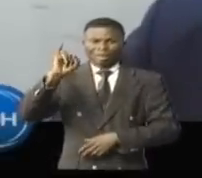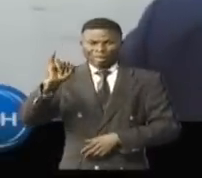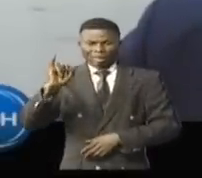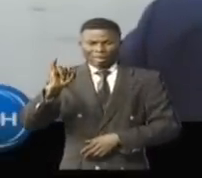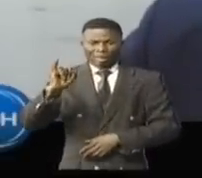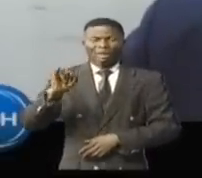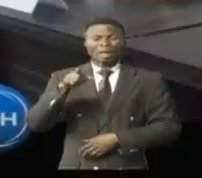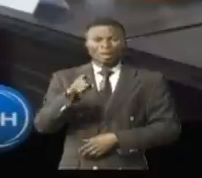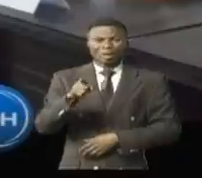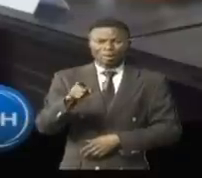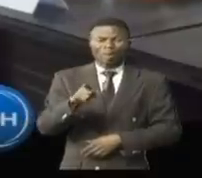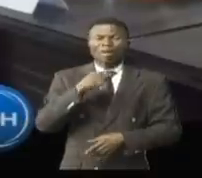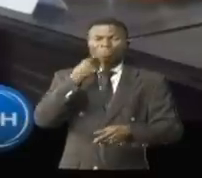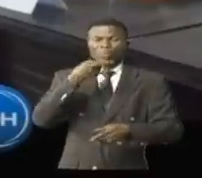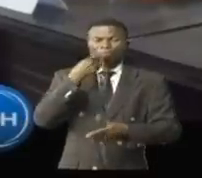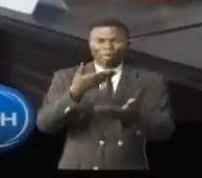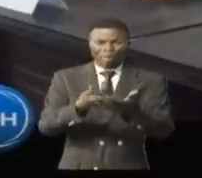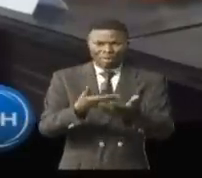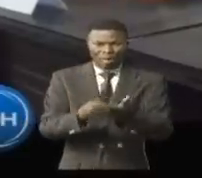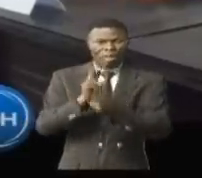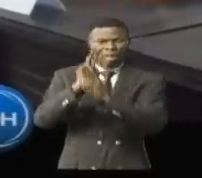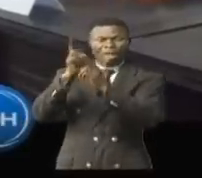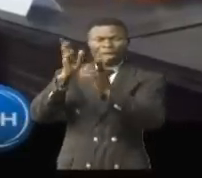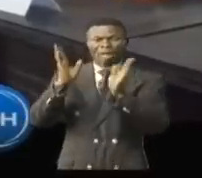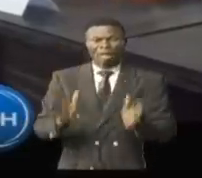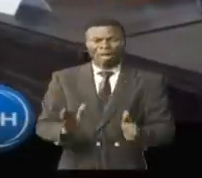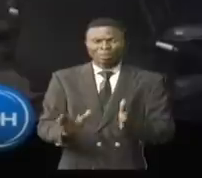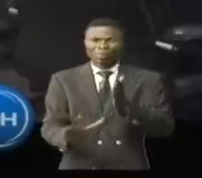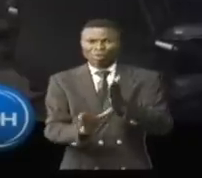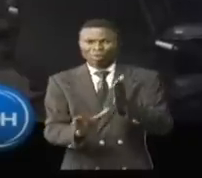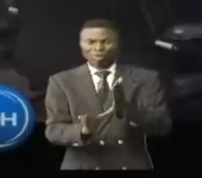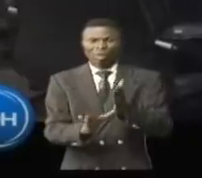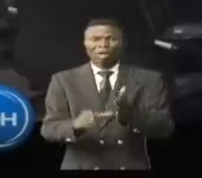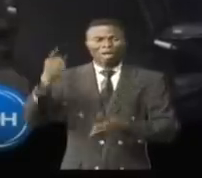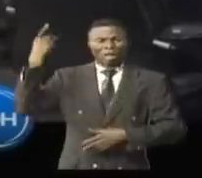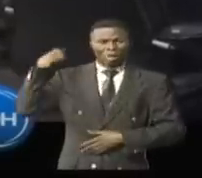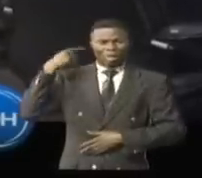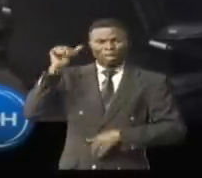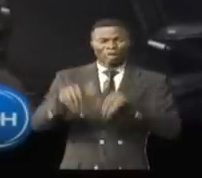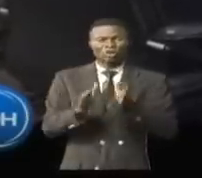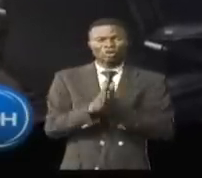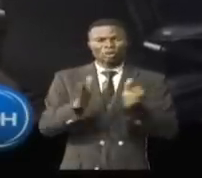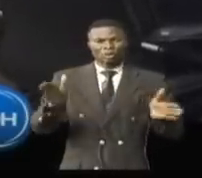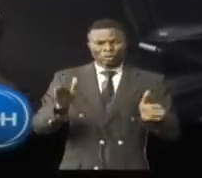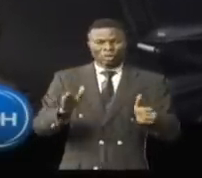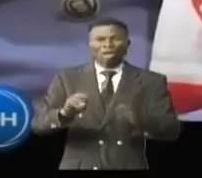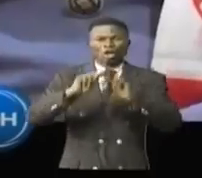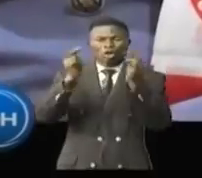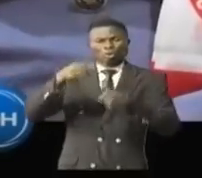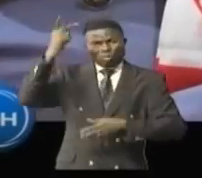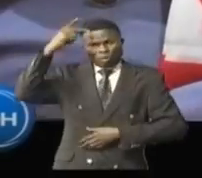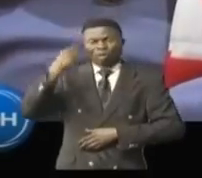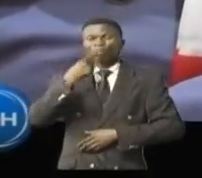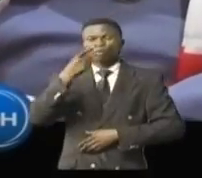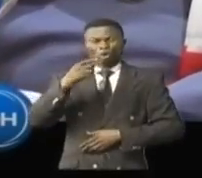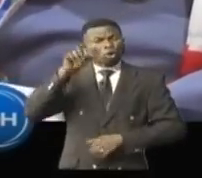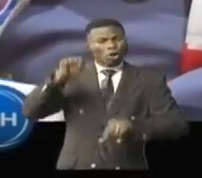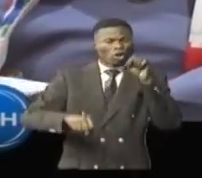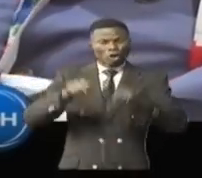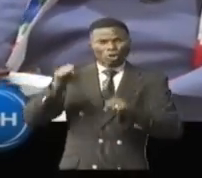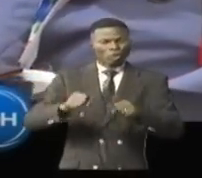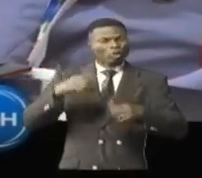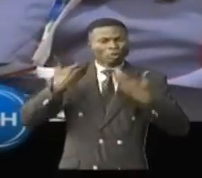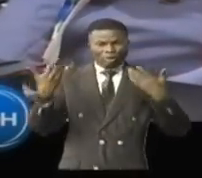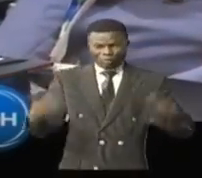à laquelle prenait également part le rapporteur adjoint de la CENI, Paul Moindo, le secrétaire général de l'ACO a noté que les doutes sont levés